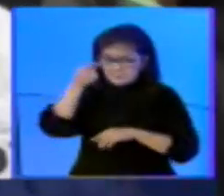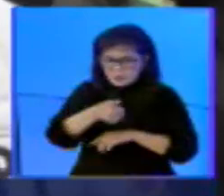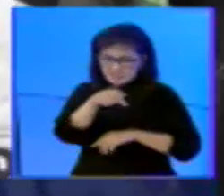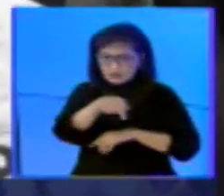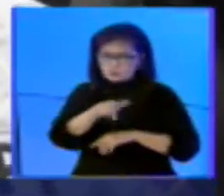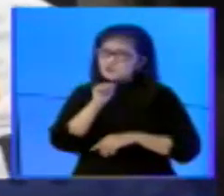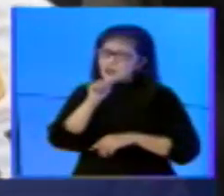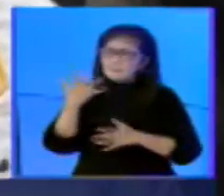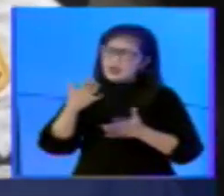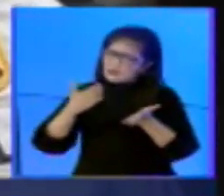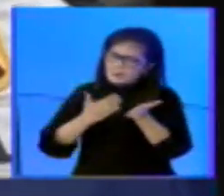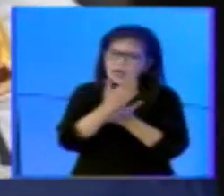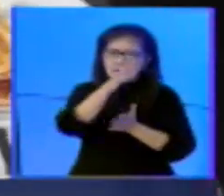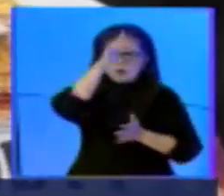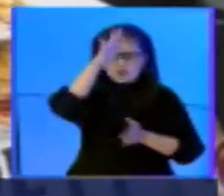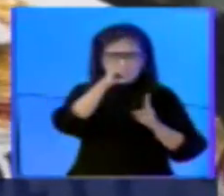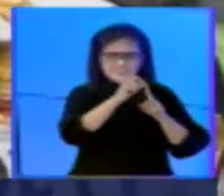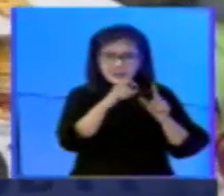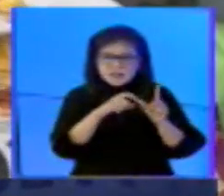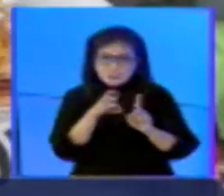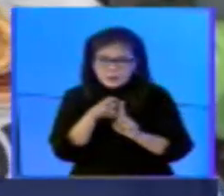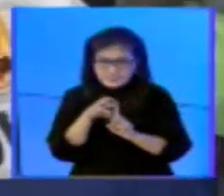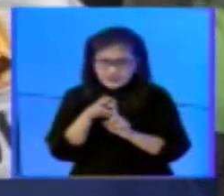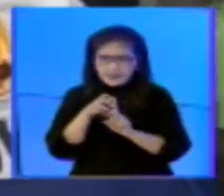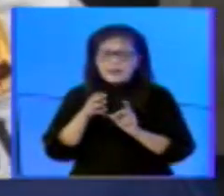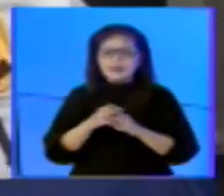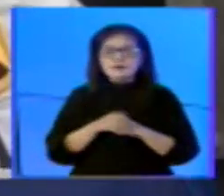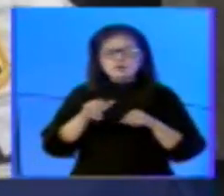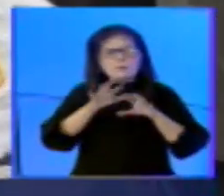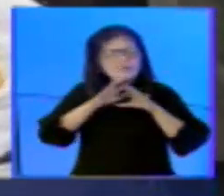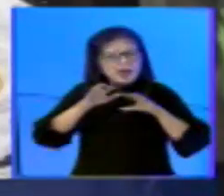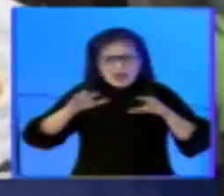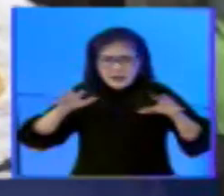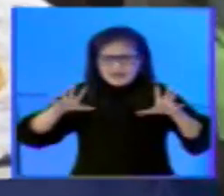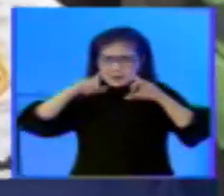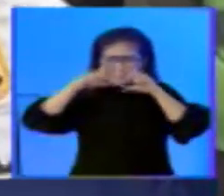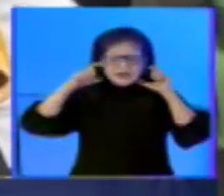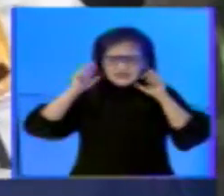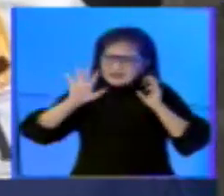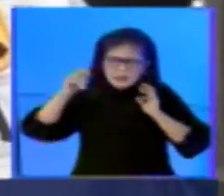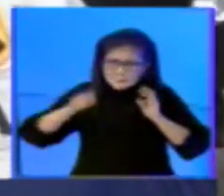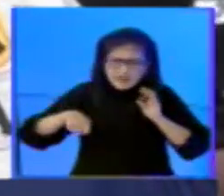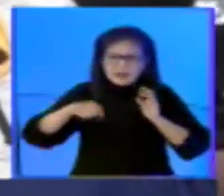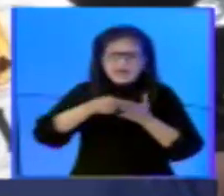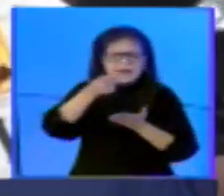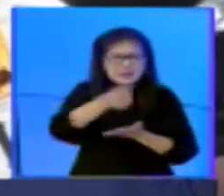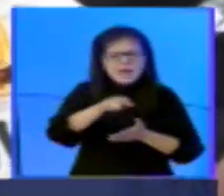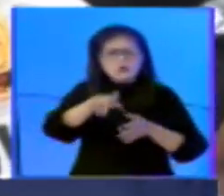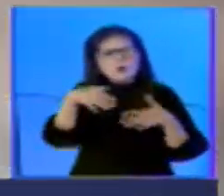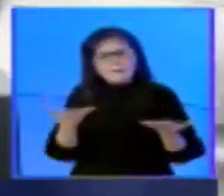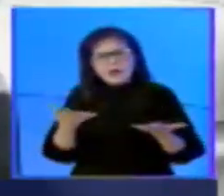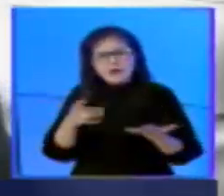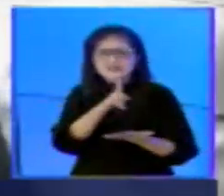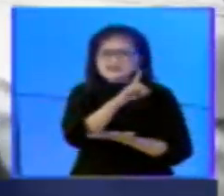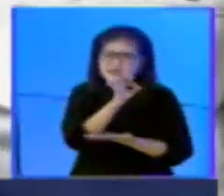di wilayah sini kita kebanyakan orang yang tidak memakai masker. Ya, denda yang diterapkan adalah 100.000 sampai